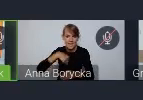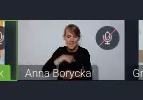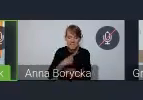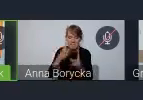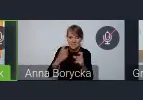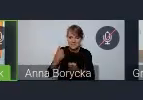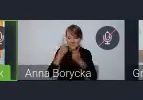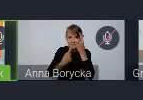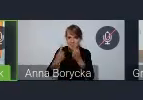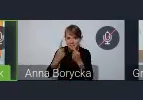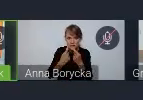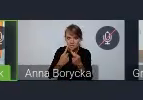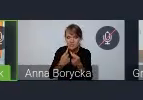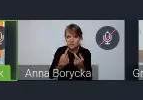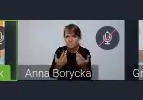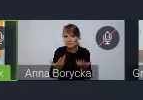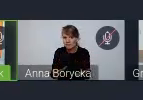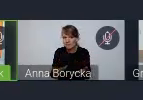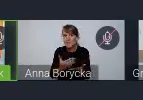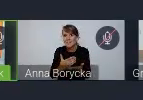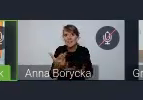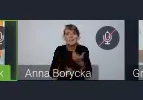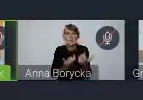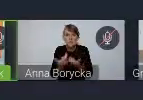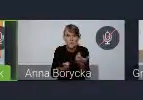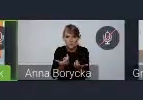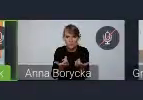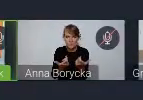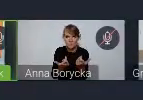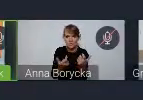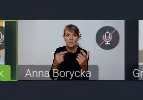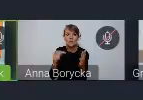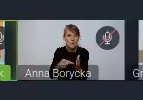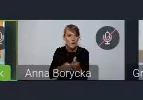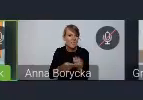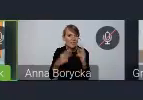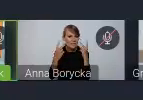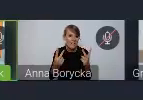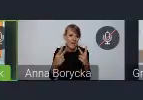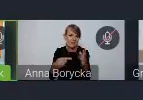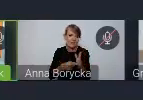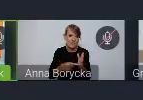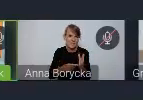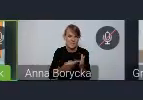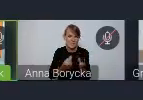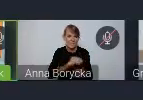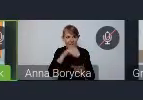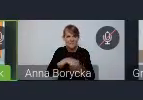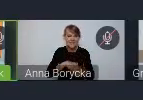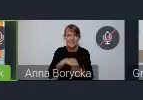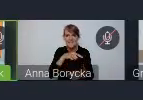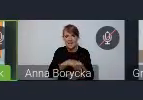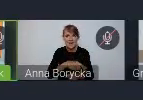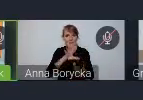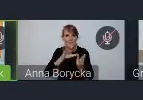się, co po prostu z tą inwestycją zrobić. Ze względu na to, że to jest kluczowa inwestycja dla rozwoju miasta